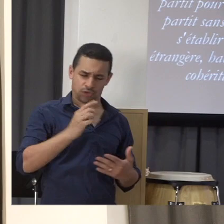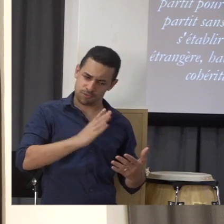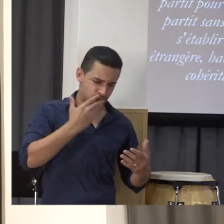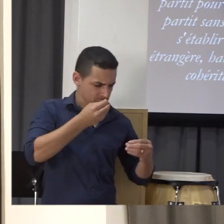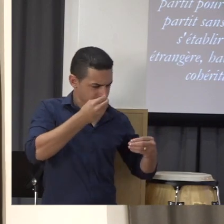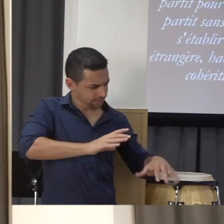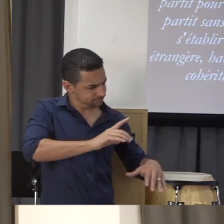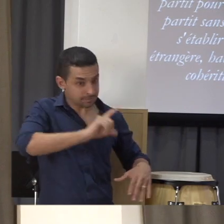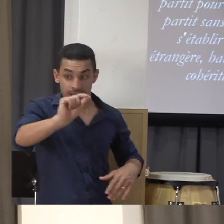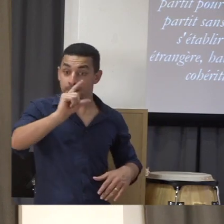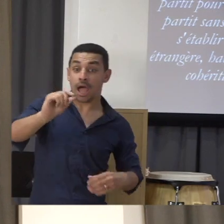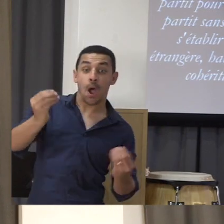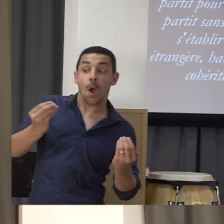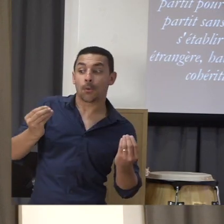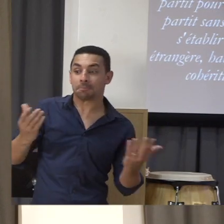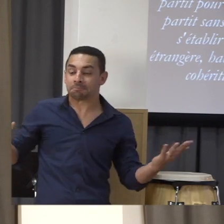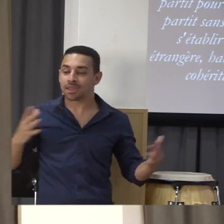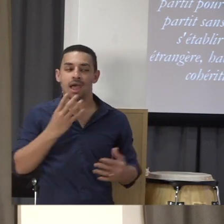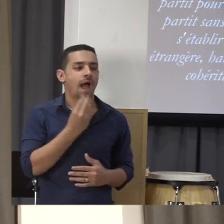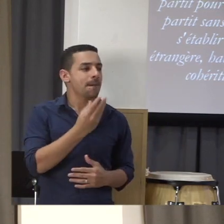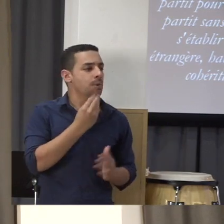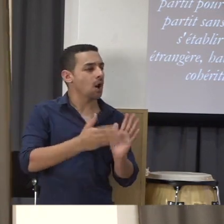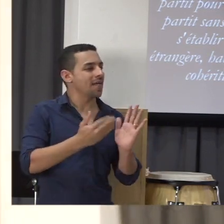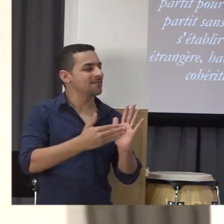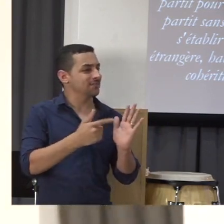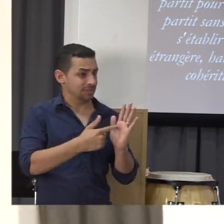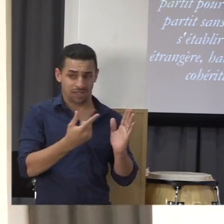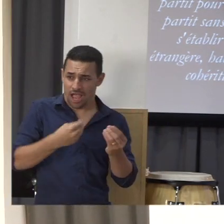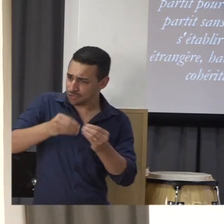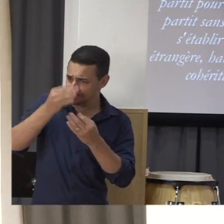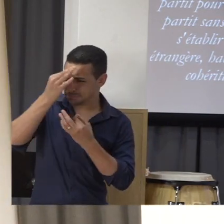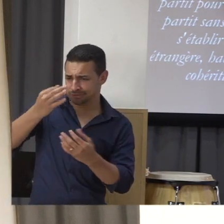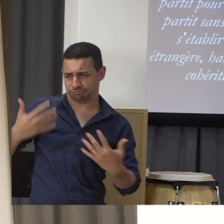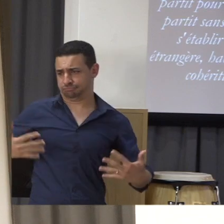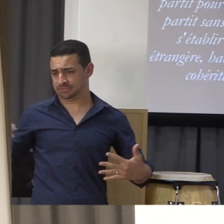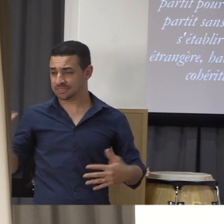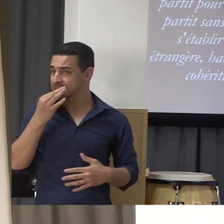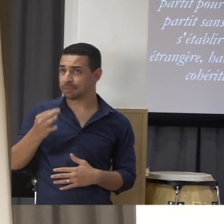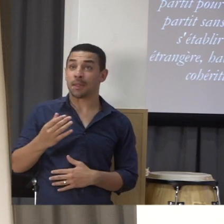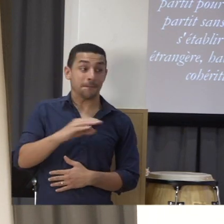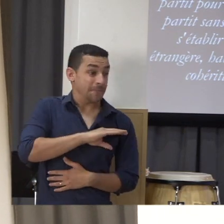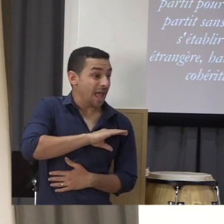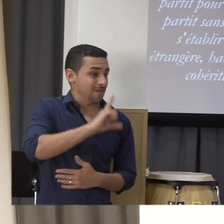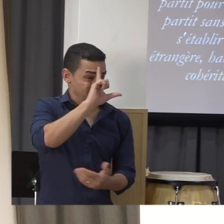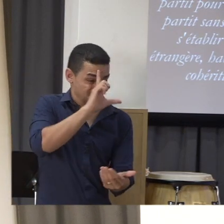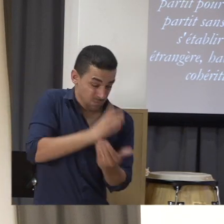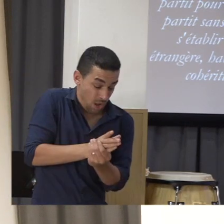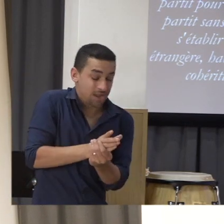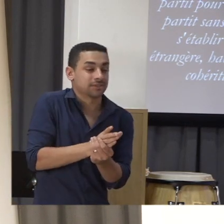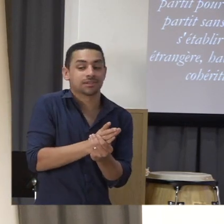parte. Je parte où? L'Épître aux Hébreux apporte une précision importante. Nous lisons, la Bible dit, c'est par la foi